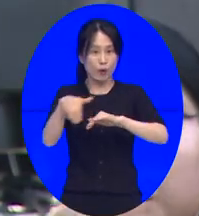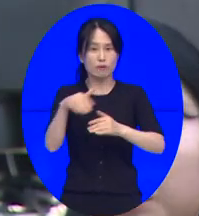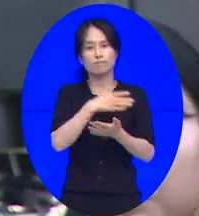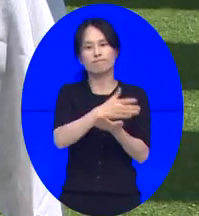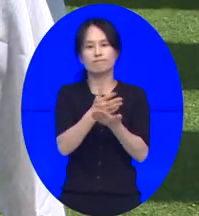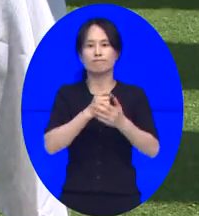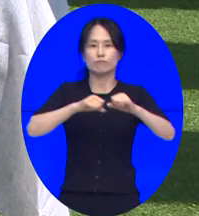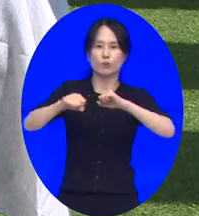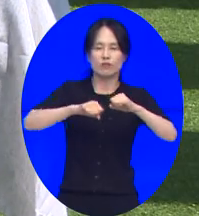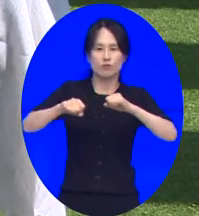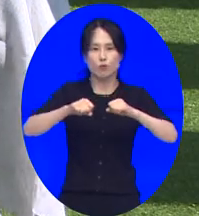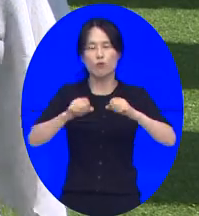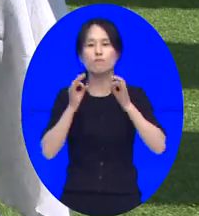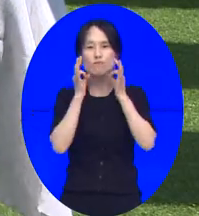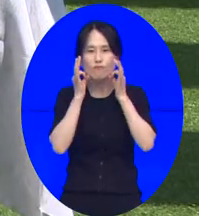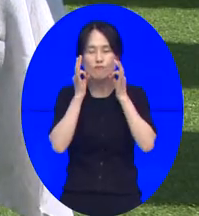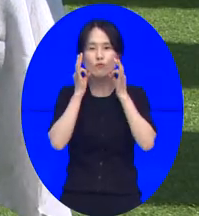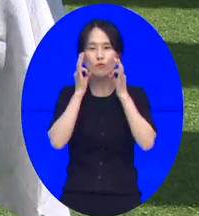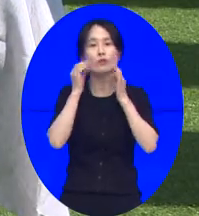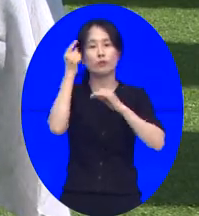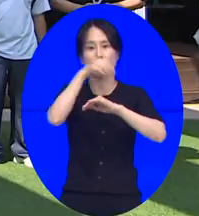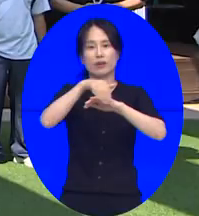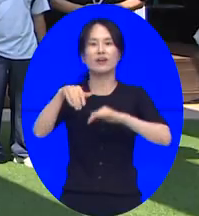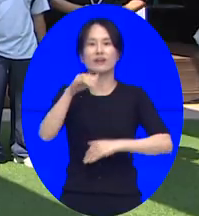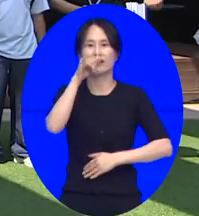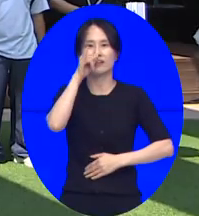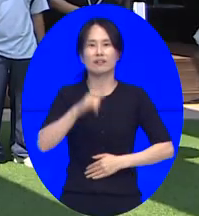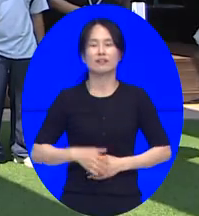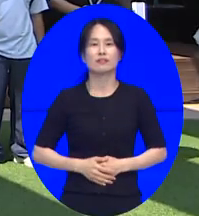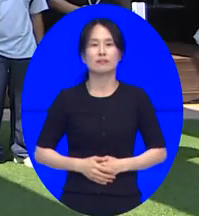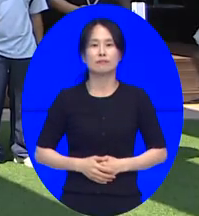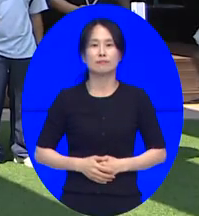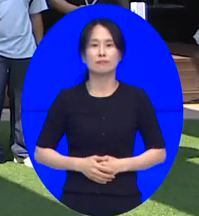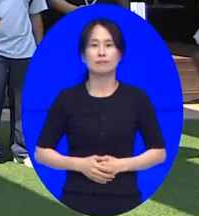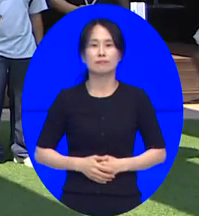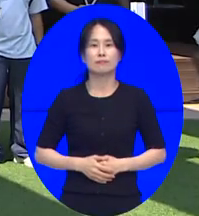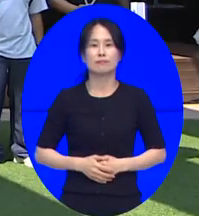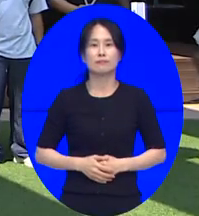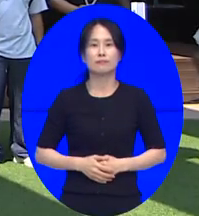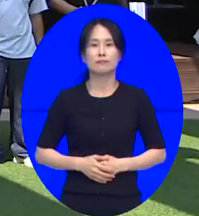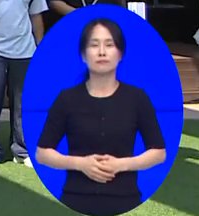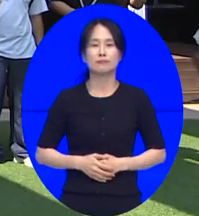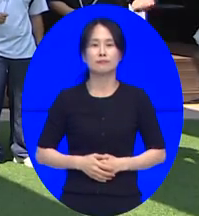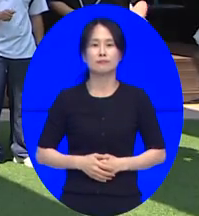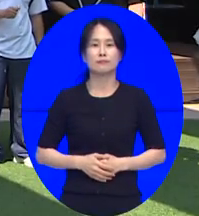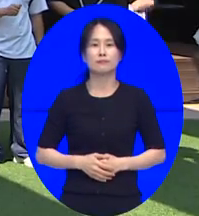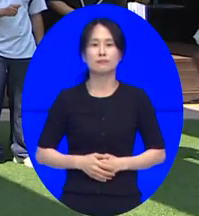다양한 활동에 힘을 뭉칩니다. 경기지TV 최지현입니다.